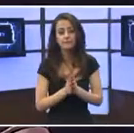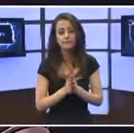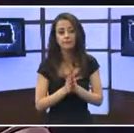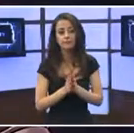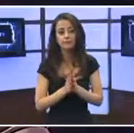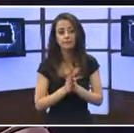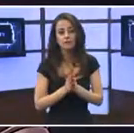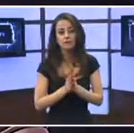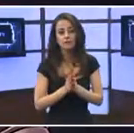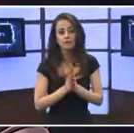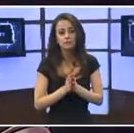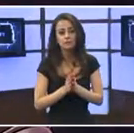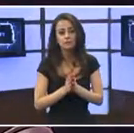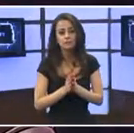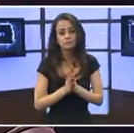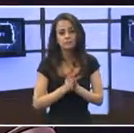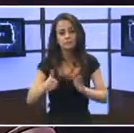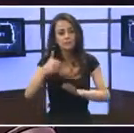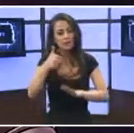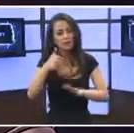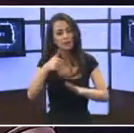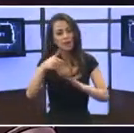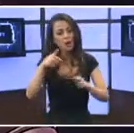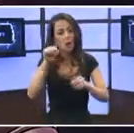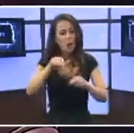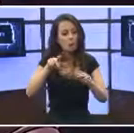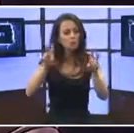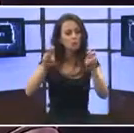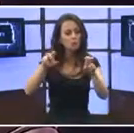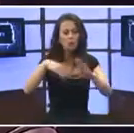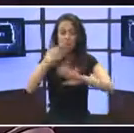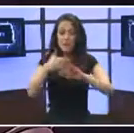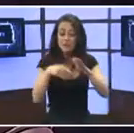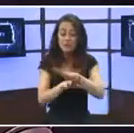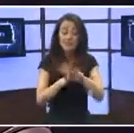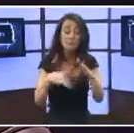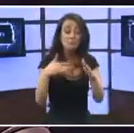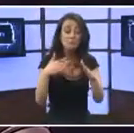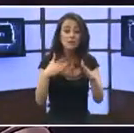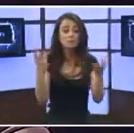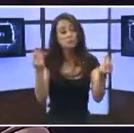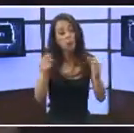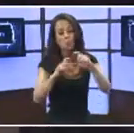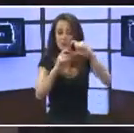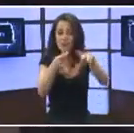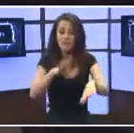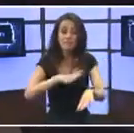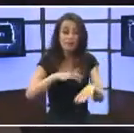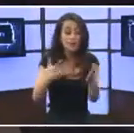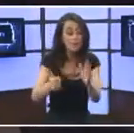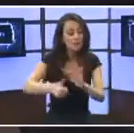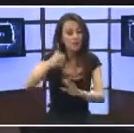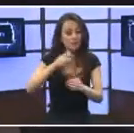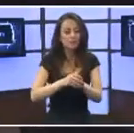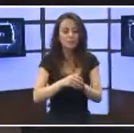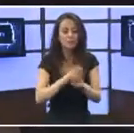başkanımızı uğurladıktan sonra o çok konuya gireceğim. Var da bugün dediğiniz çok, gibi ben devam çok, ederim başkanım. Çok hay sorularım hay vardı başkanıma ama başkanım